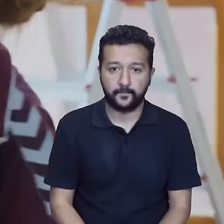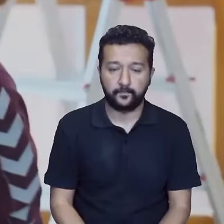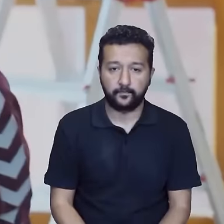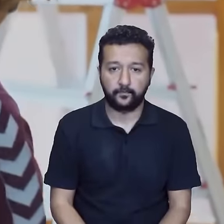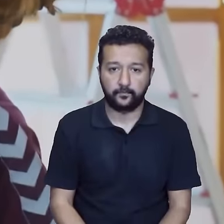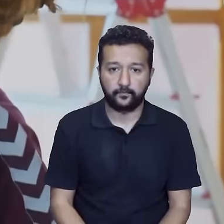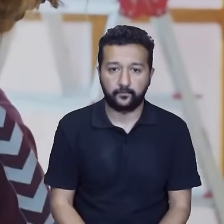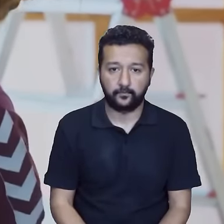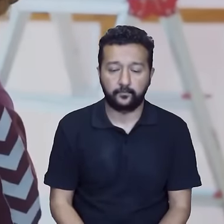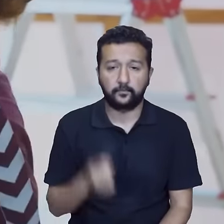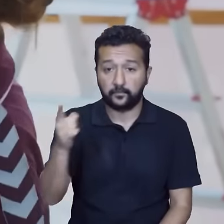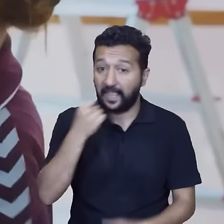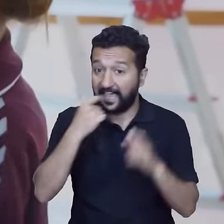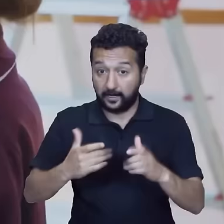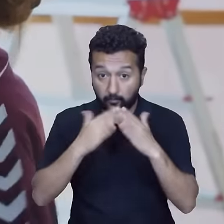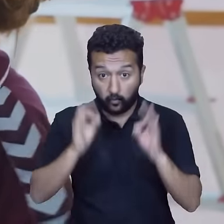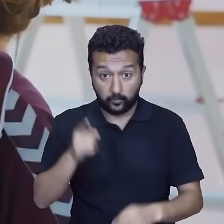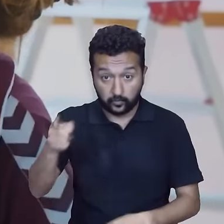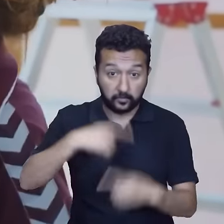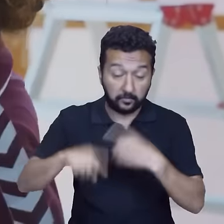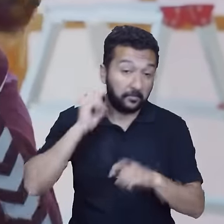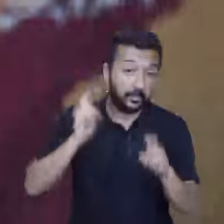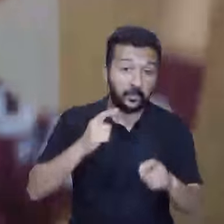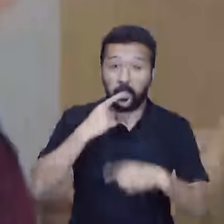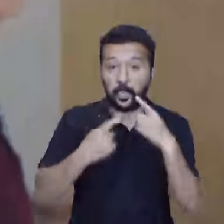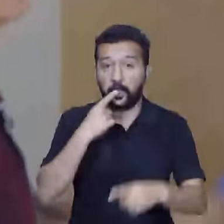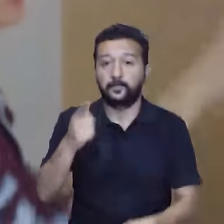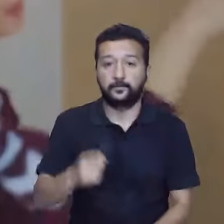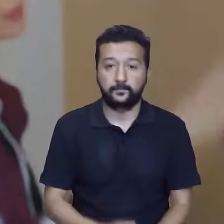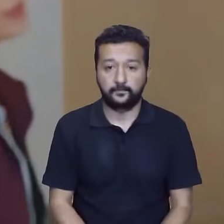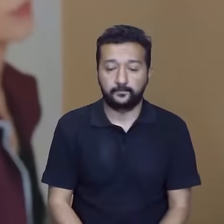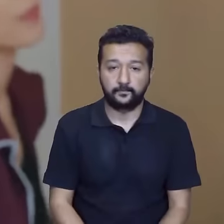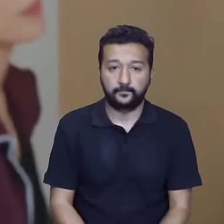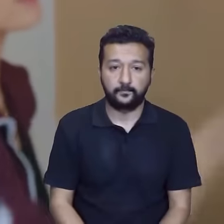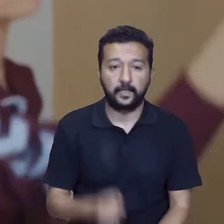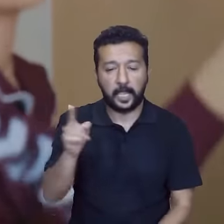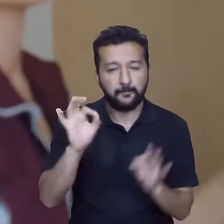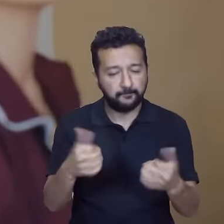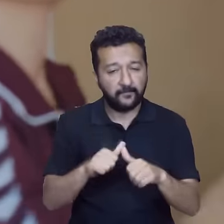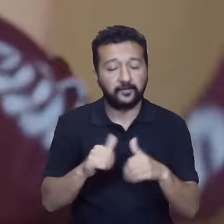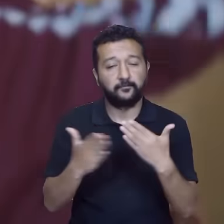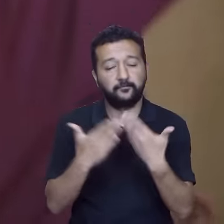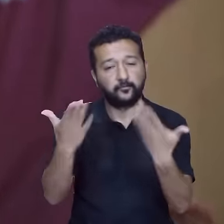Atın eşofmanlarını giymiş, saçları toplu, duvar boyuyor. Tarık içeri girdi.